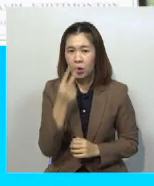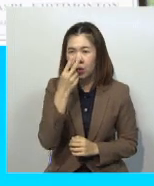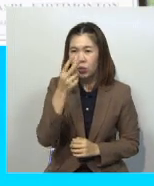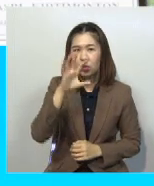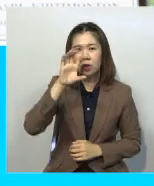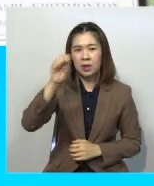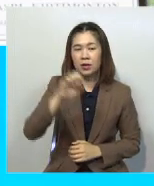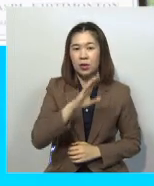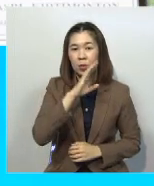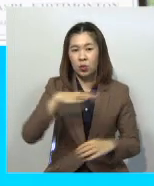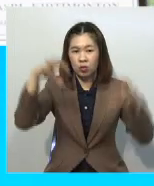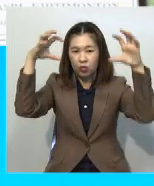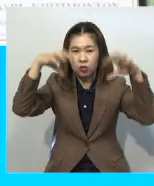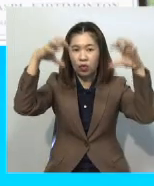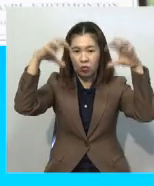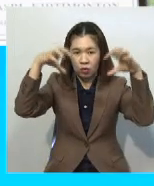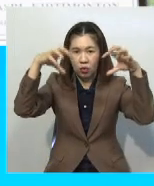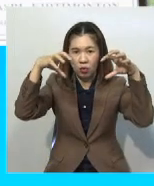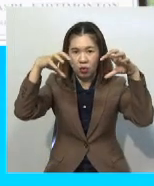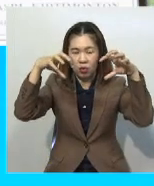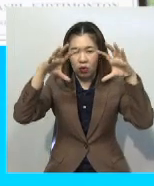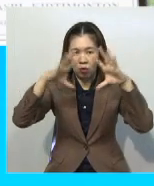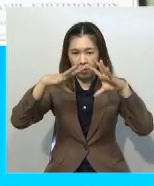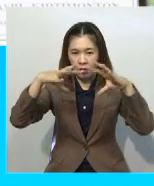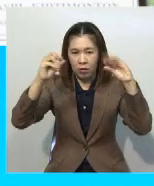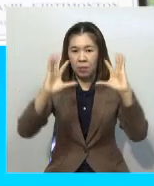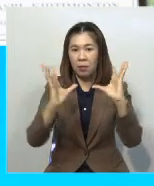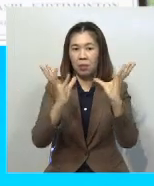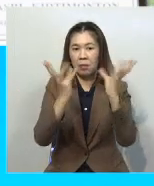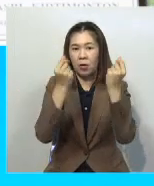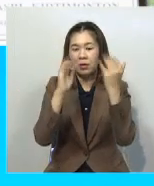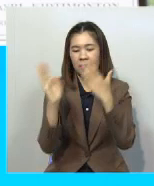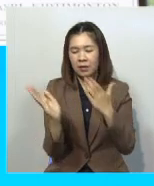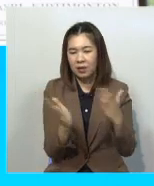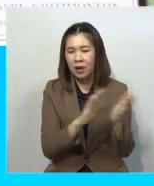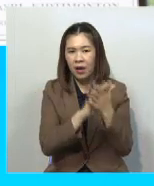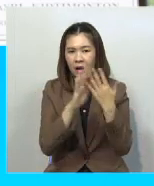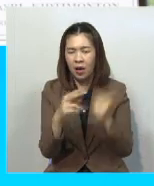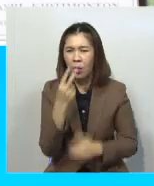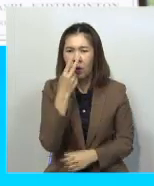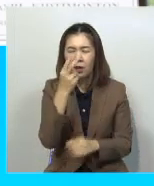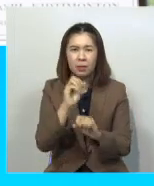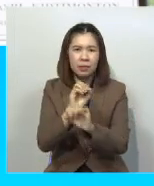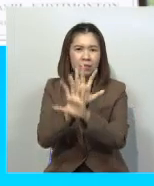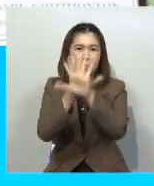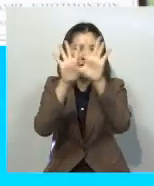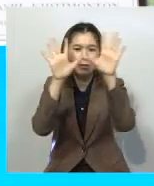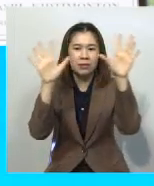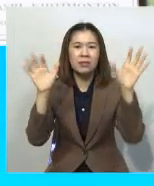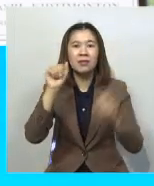จะฟ้าหลังฝนคือหลังฝนเนี่ยค่อนข้างที่จะท้องฟ้าก็จะโปร่งใสขึ้นอย่างเห็นได้ชัดตรงนั้นนะ